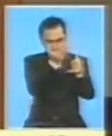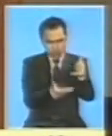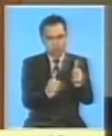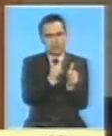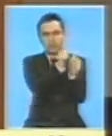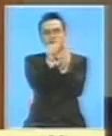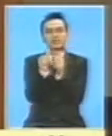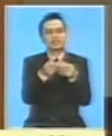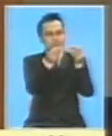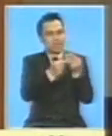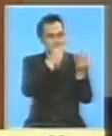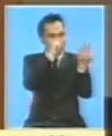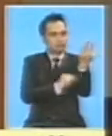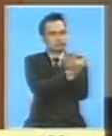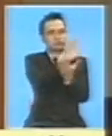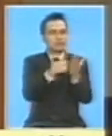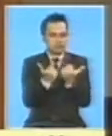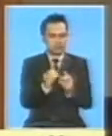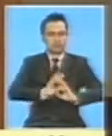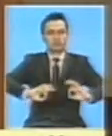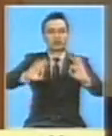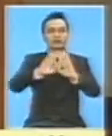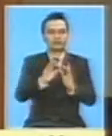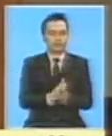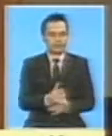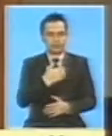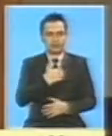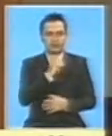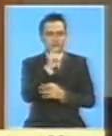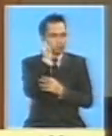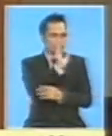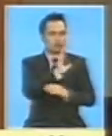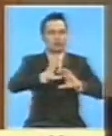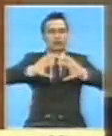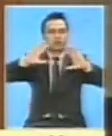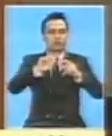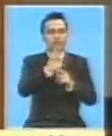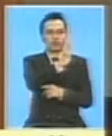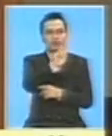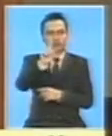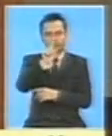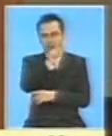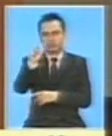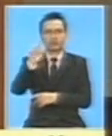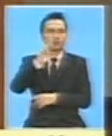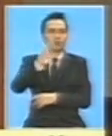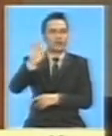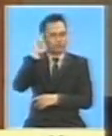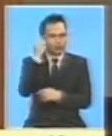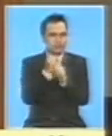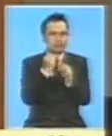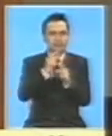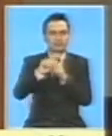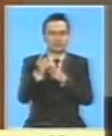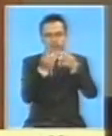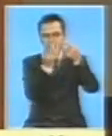ให้กับประเทศไทยมาโดยตลอดว่าหลังคงจะต้องเอามาให้ชัดเจนขึ้นว่ารัฐบาลรัชกาลที่1 2 3 4 5 6 7 8 9ทรงทำอะไรไว้บ้างบางคนไม่รู้